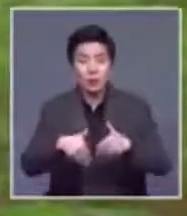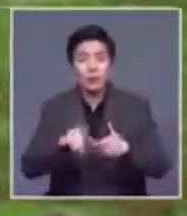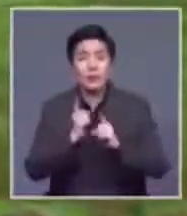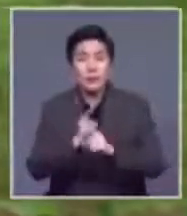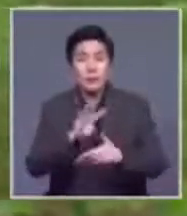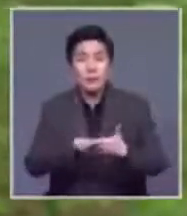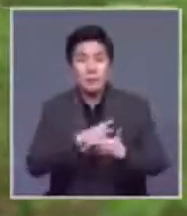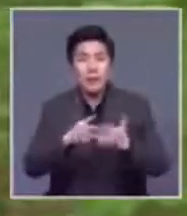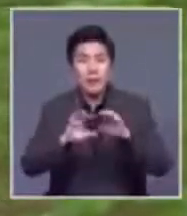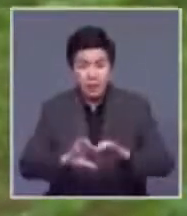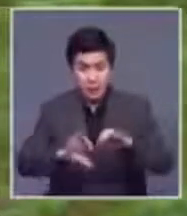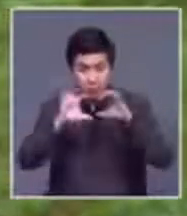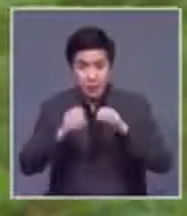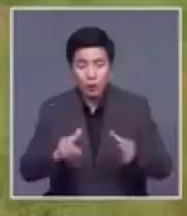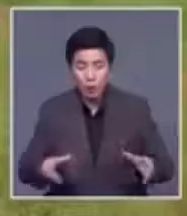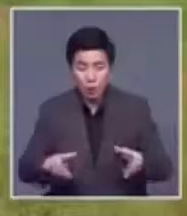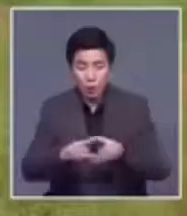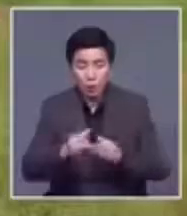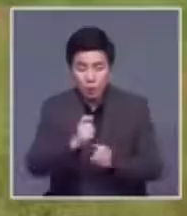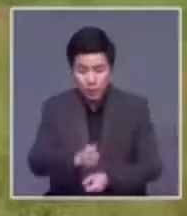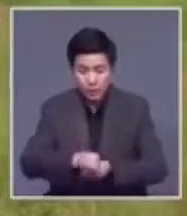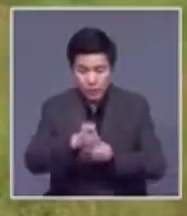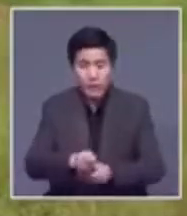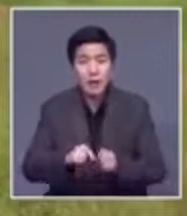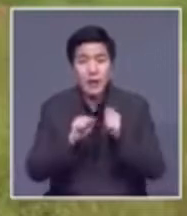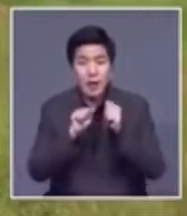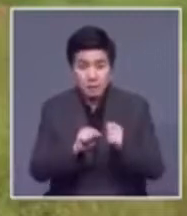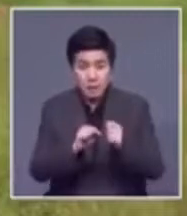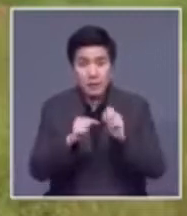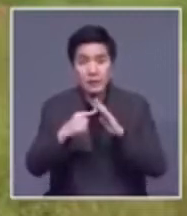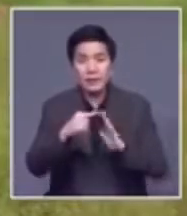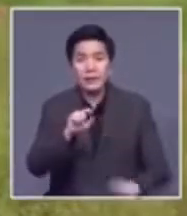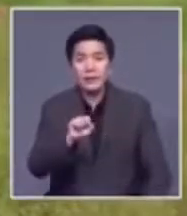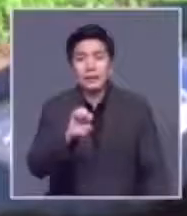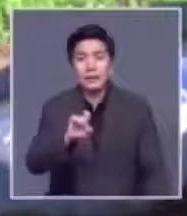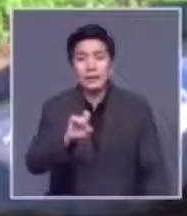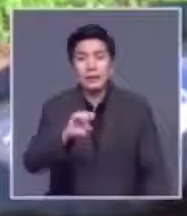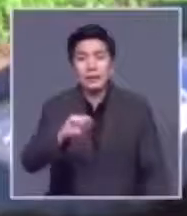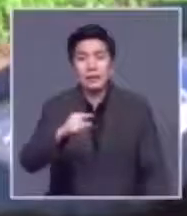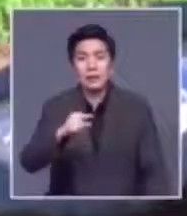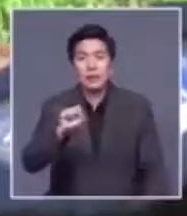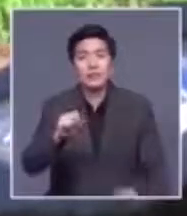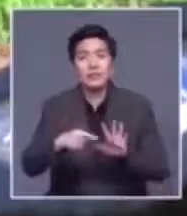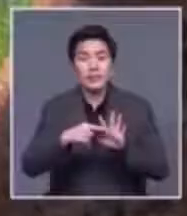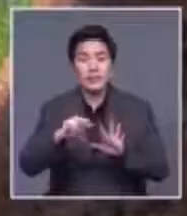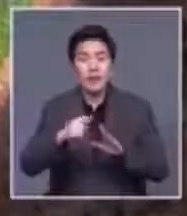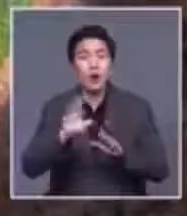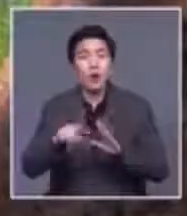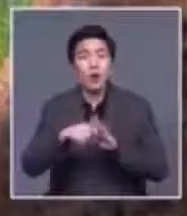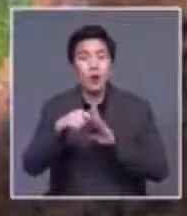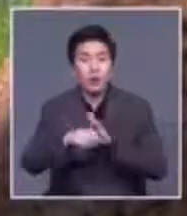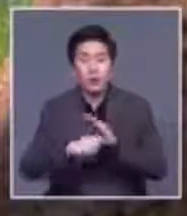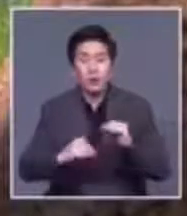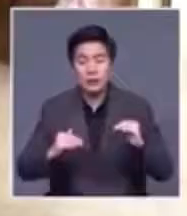ายของรัฐบาลทำให้กลุ่มเกษตรกรในพื้นที่อำเภอเสริงสางจังหวัดนครราชสีมาที่ได้รับสิทธิ์สามารถมีความเป็นอยู่